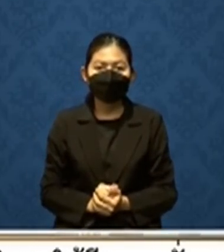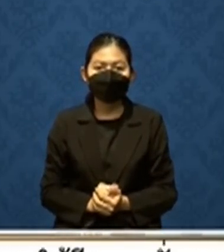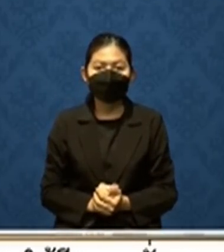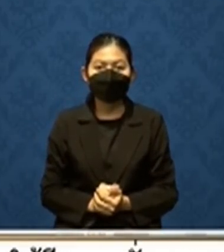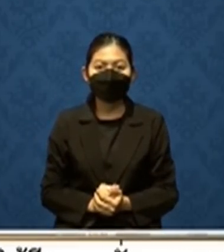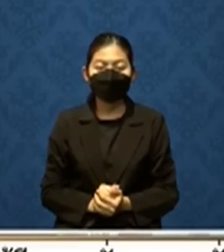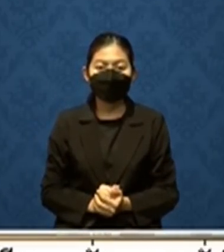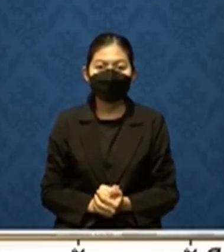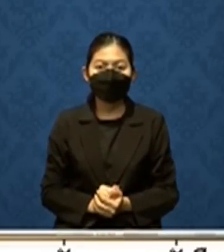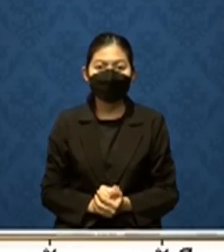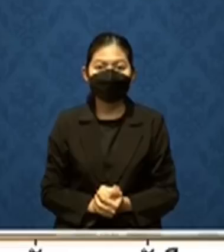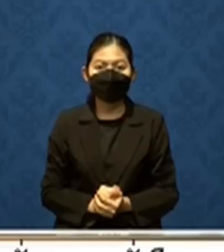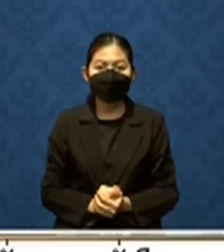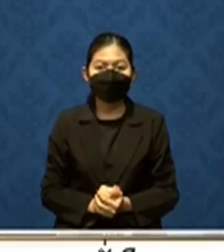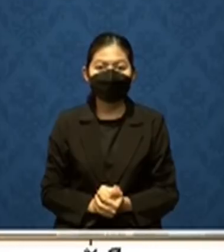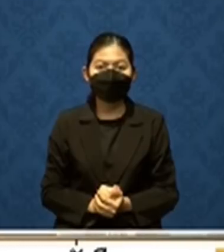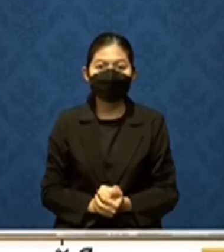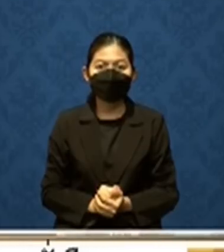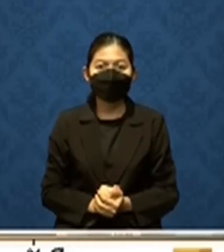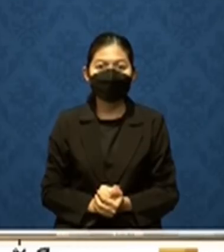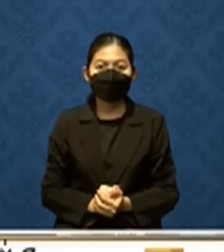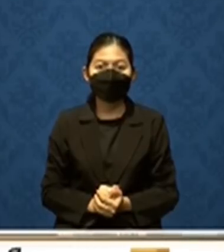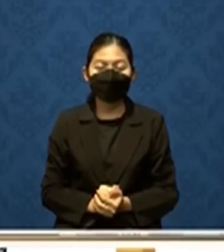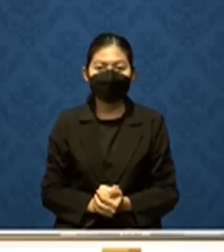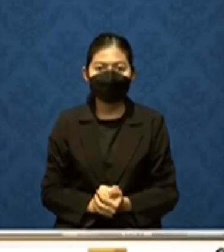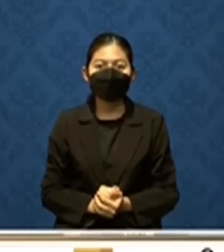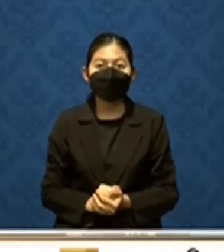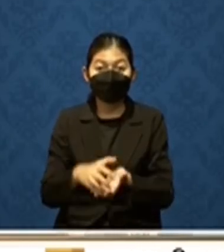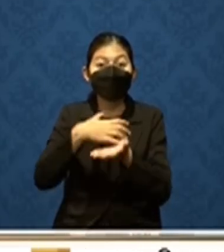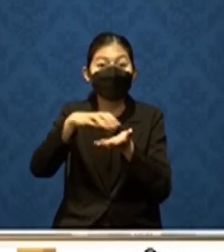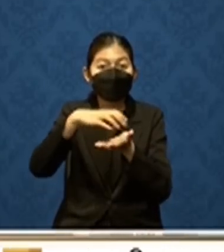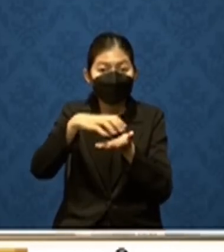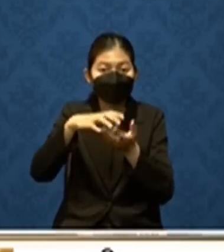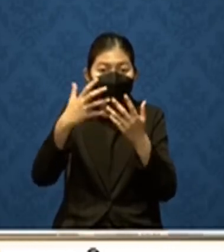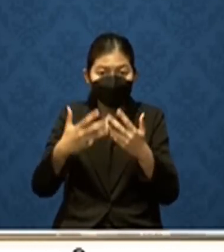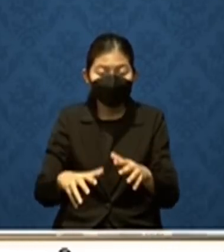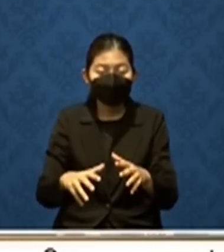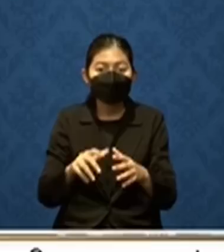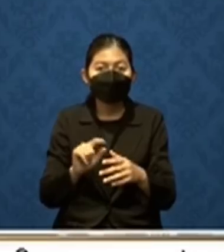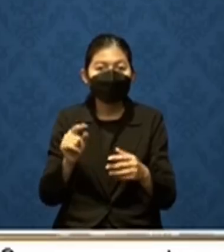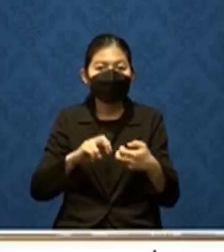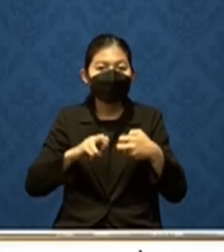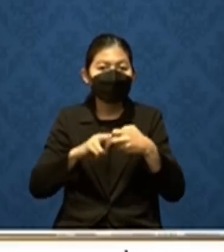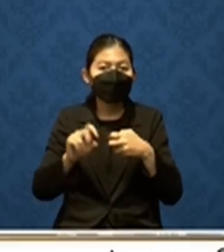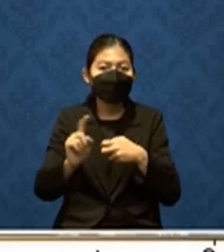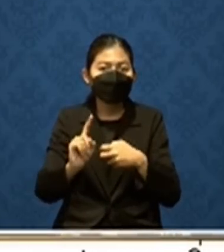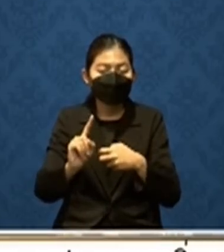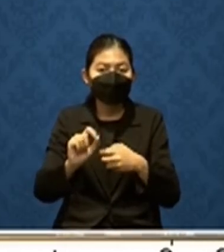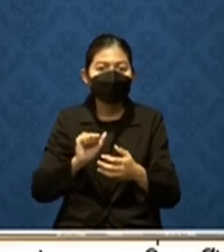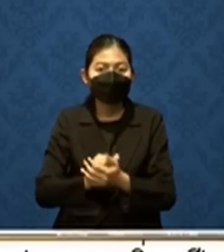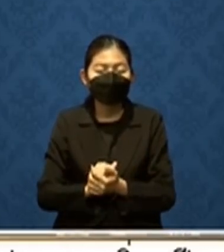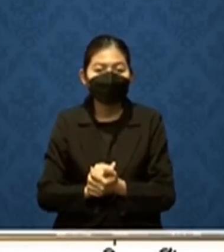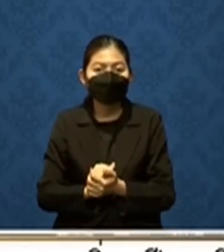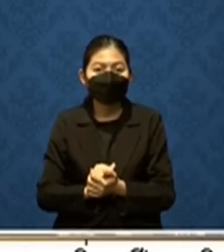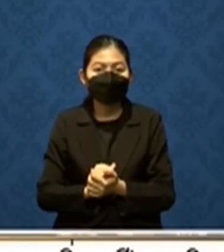พี่กำลังกลับที่ผมแนะนำเรียนทำงานเบื้องต้นแล้วว่าพอมีภาวะ